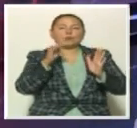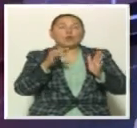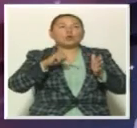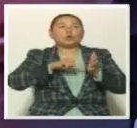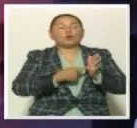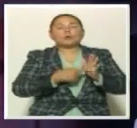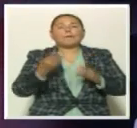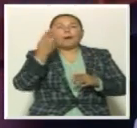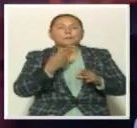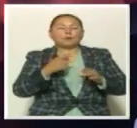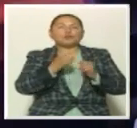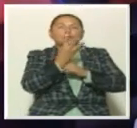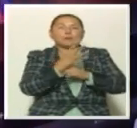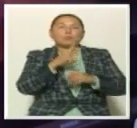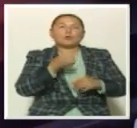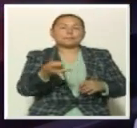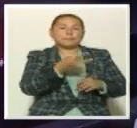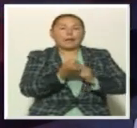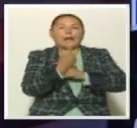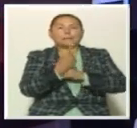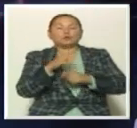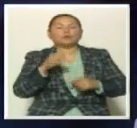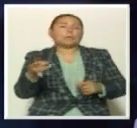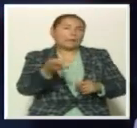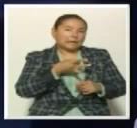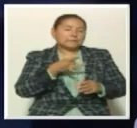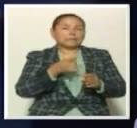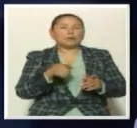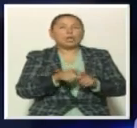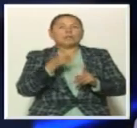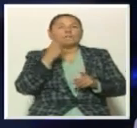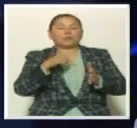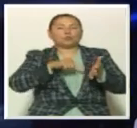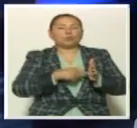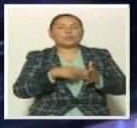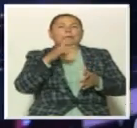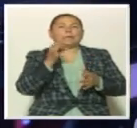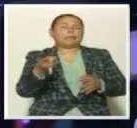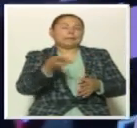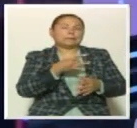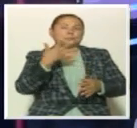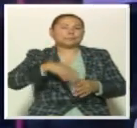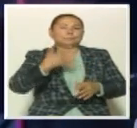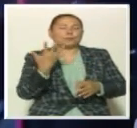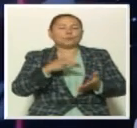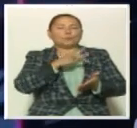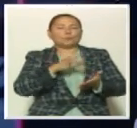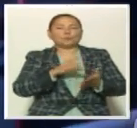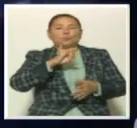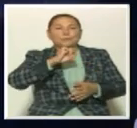Актау, 14 в Муналинском районе, 11 в Туп-Караганском районе, 2 точки в Каракиянском, 55 в